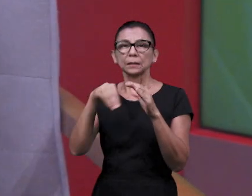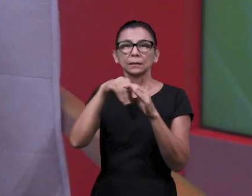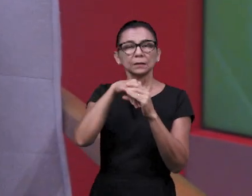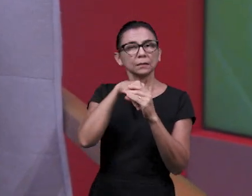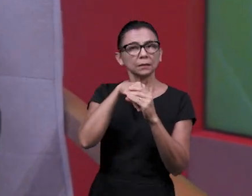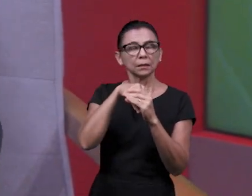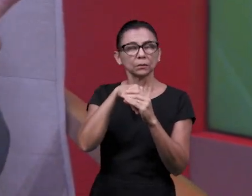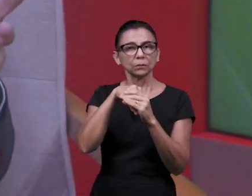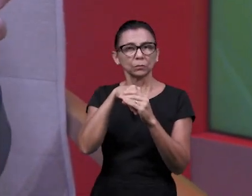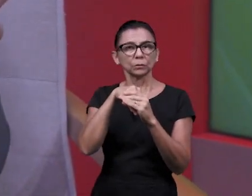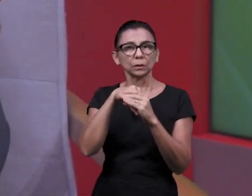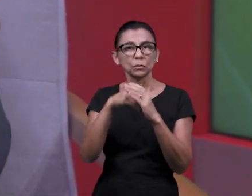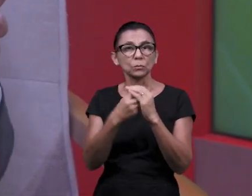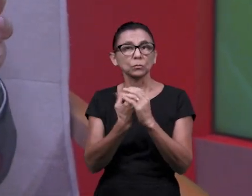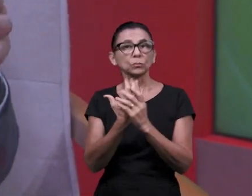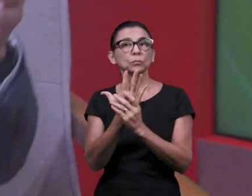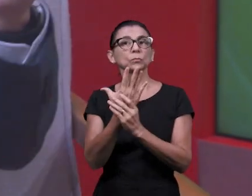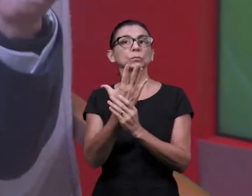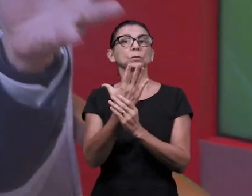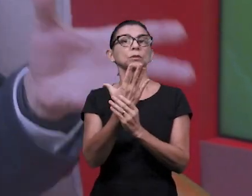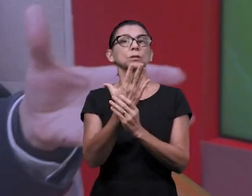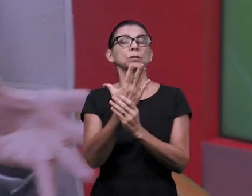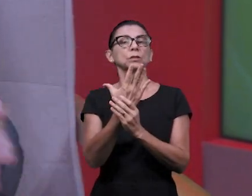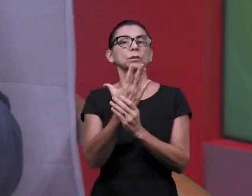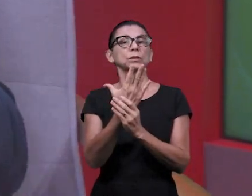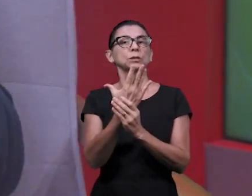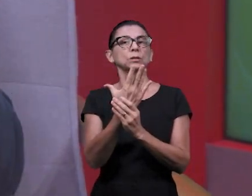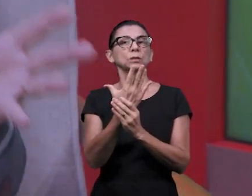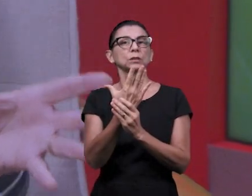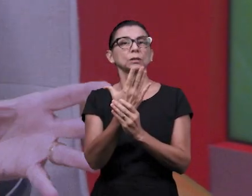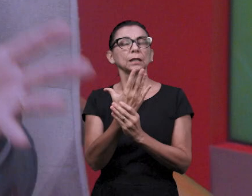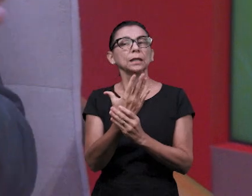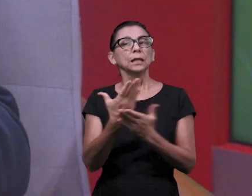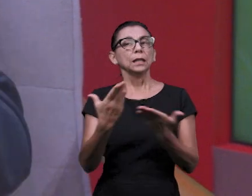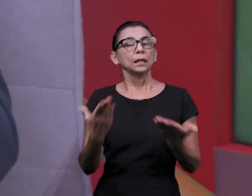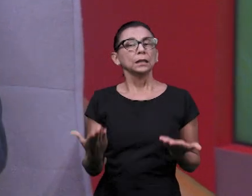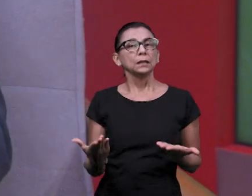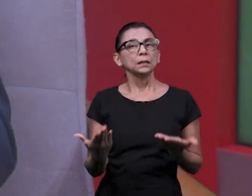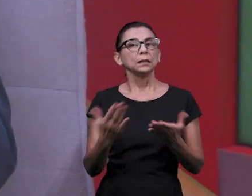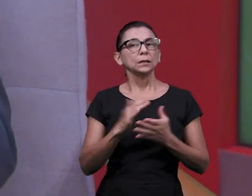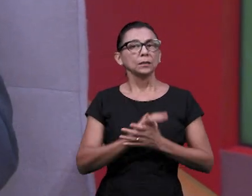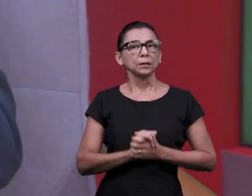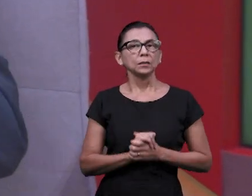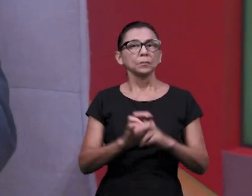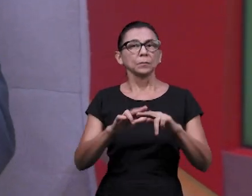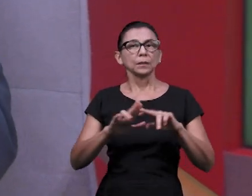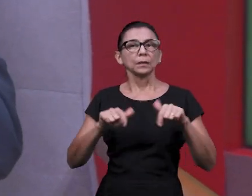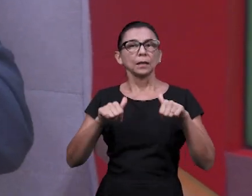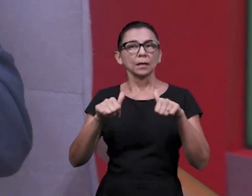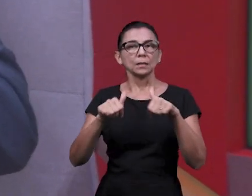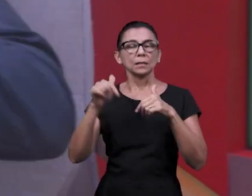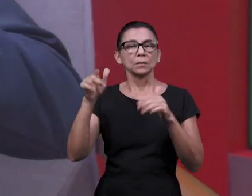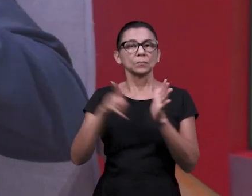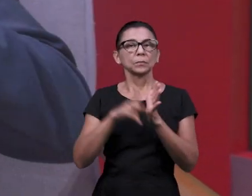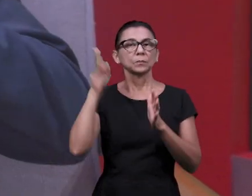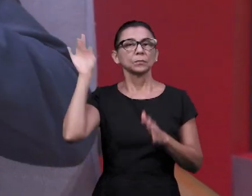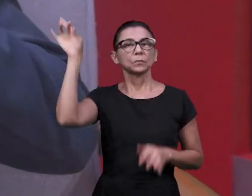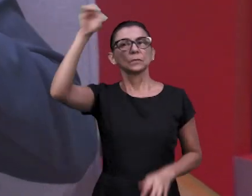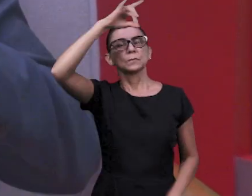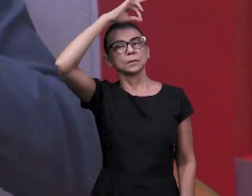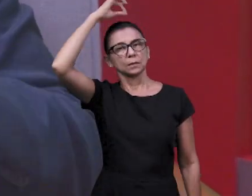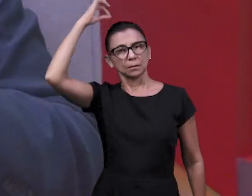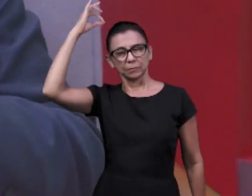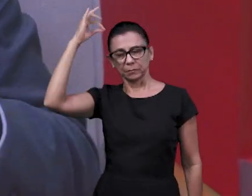qui arrivent à la connaissance de l'Église du chrétien par l'action, la révélation du Saint-Esprit. Donc,